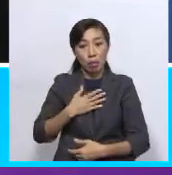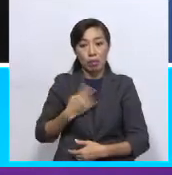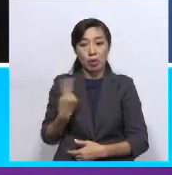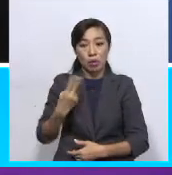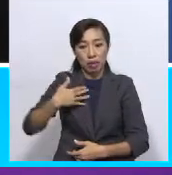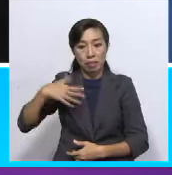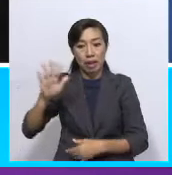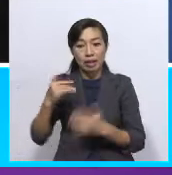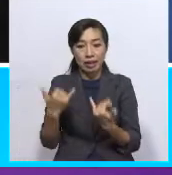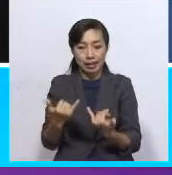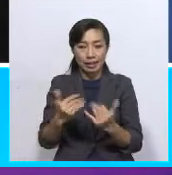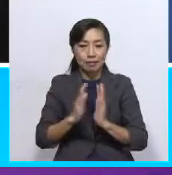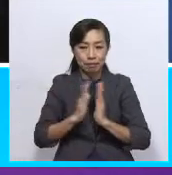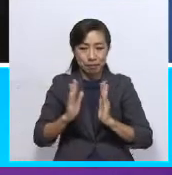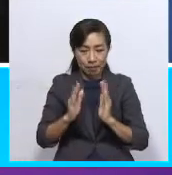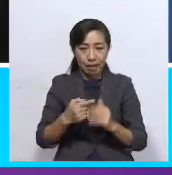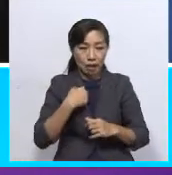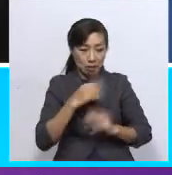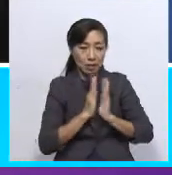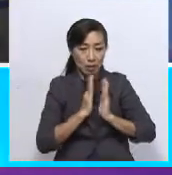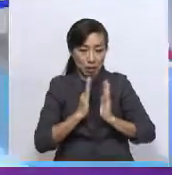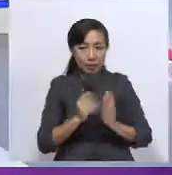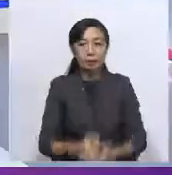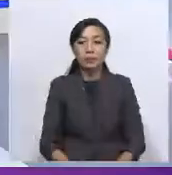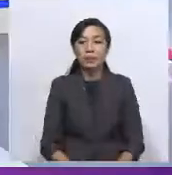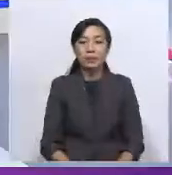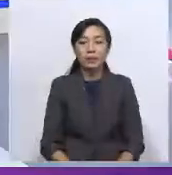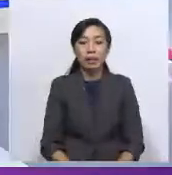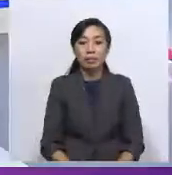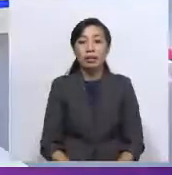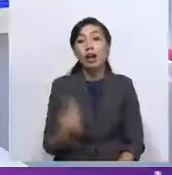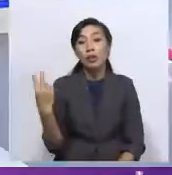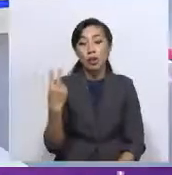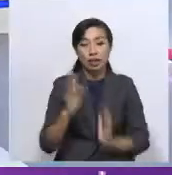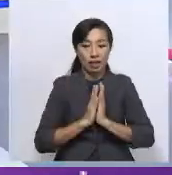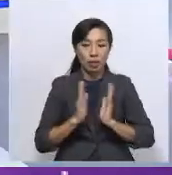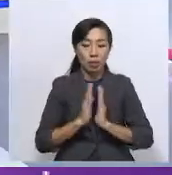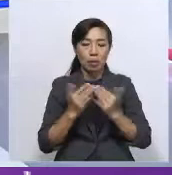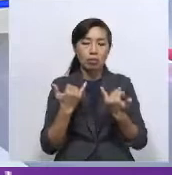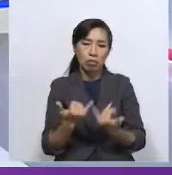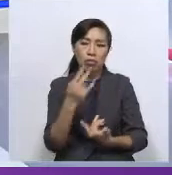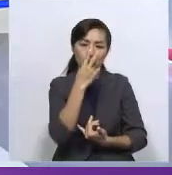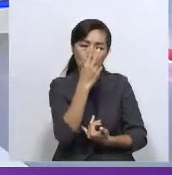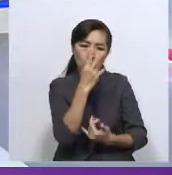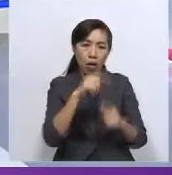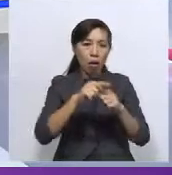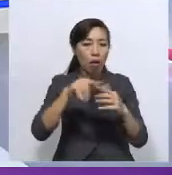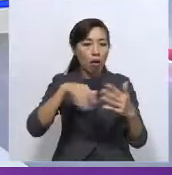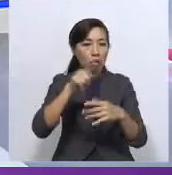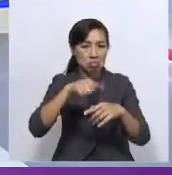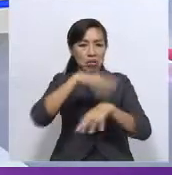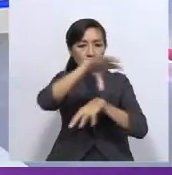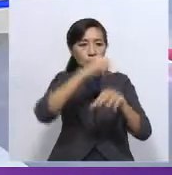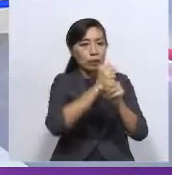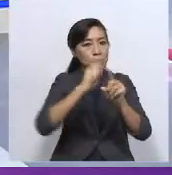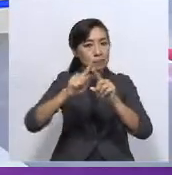องขอตัวลาไปก่อนครับสวัสดีครับขอบคุณพี่พิชานครับ ขอบคุณครับ ขอบคุณ ทั้งสองท่านเลยนะครับก็ถือว่าเป็นบรรยากาศนะครับก็มีหลายหน่วยง